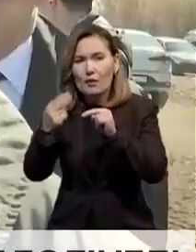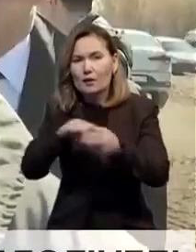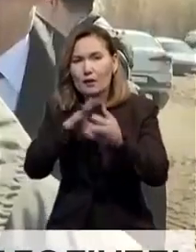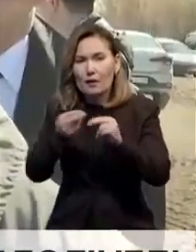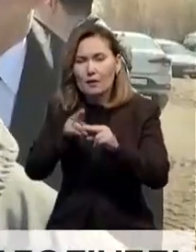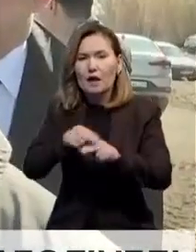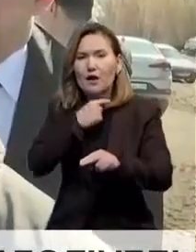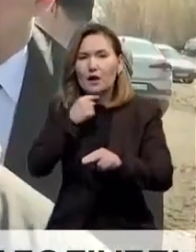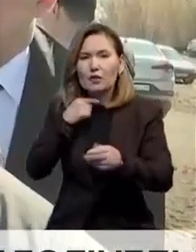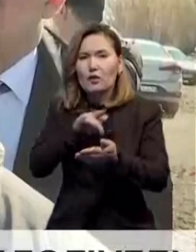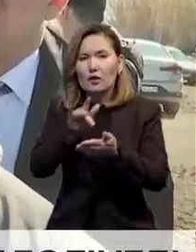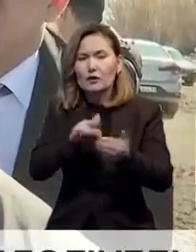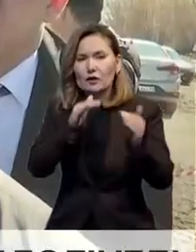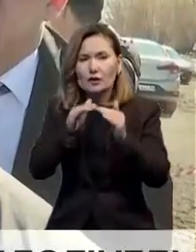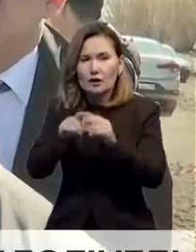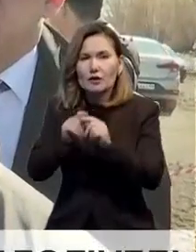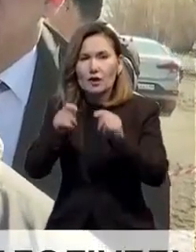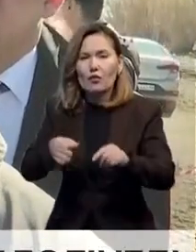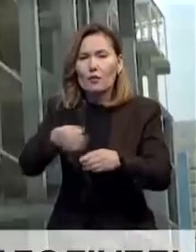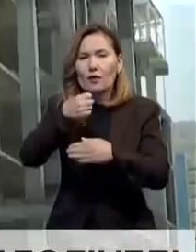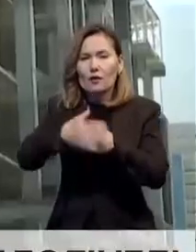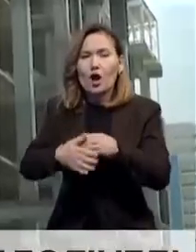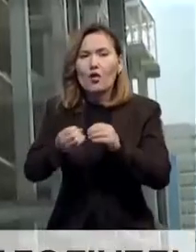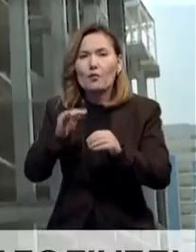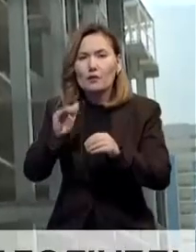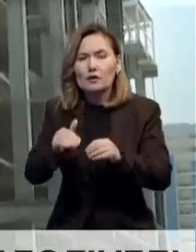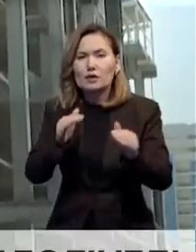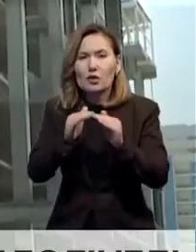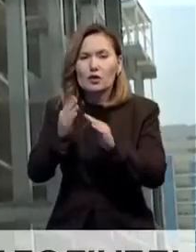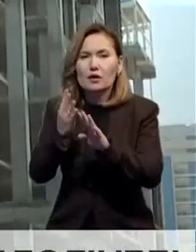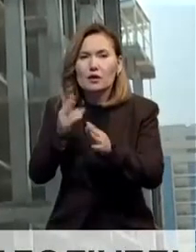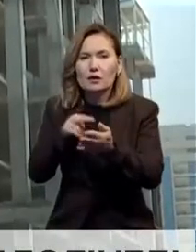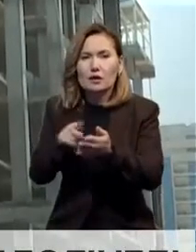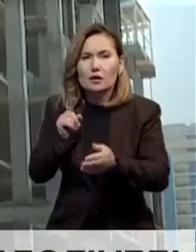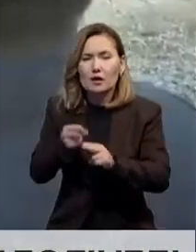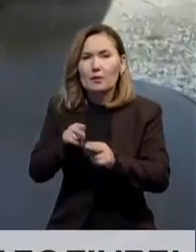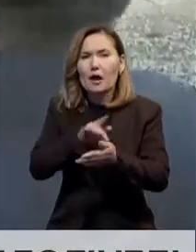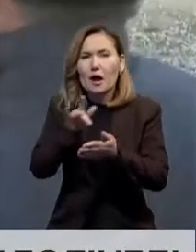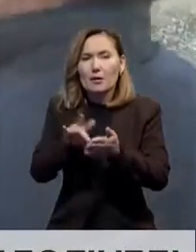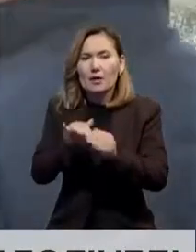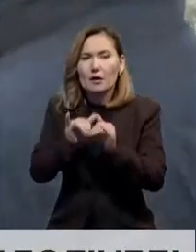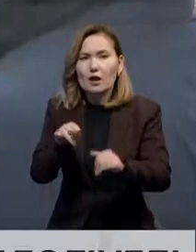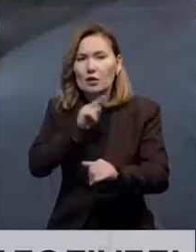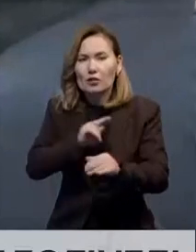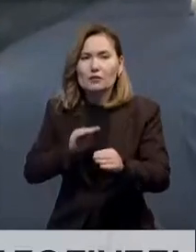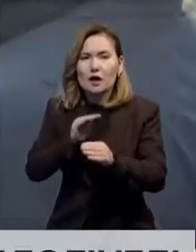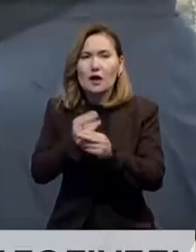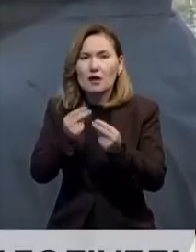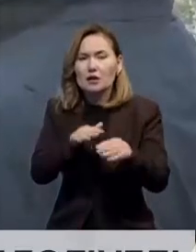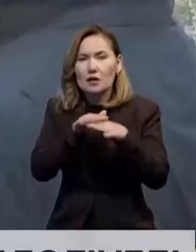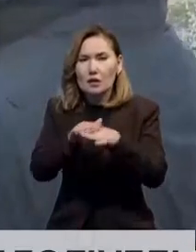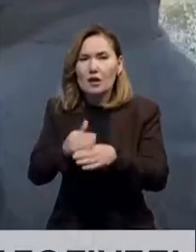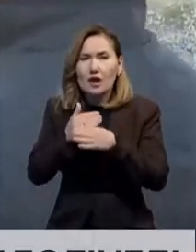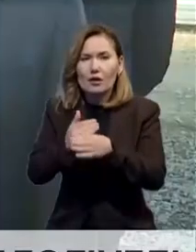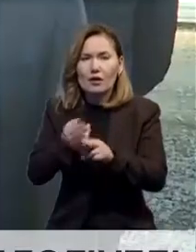басым бөлігі Талдықорғанда салынып жатыр. Облыс орталығында 15 мың адам үй кезегінде тұр. Қаланың инфрақұрылымын дамыту жұмыстарында қосымша